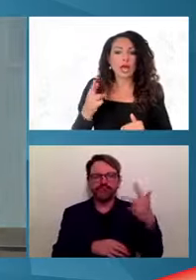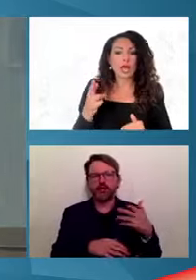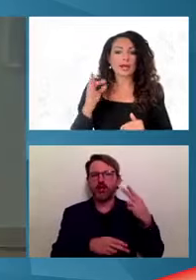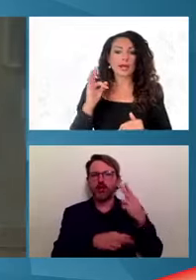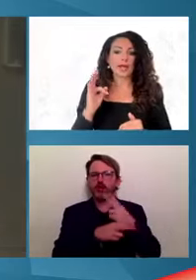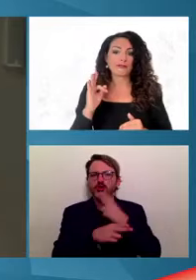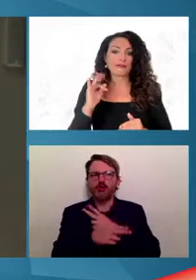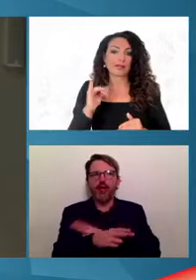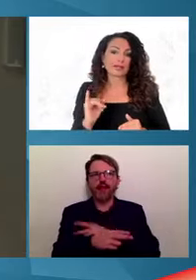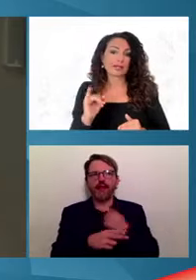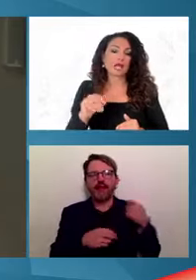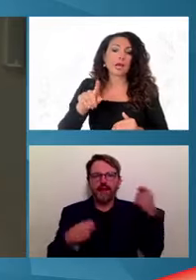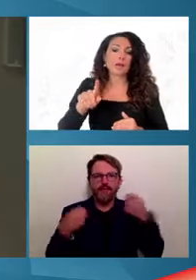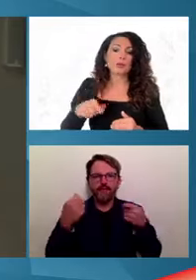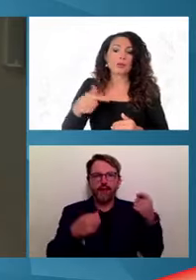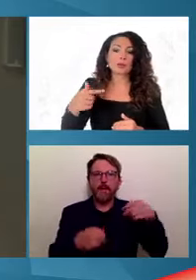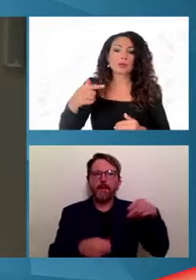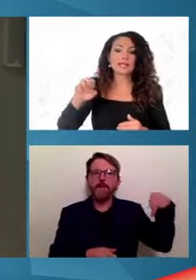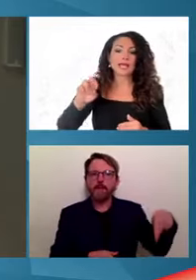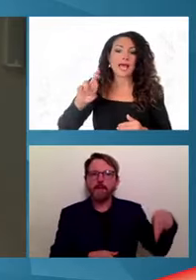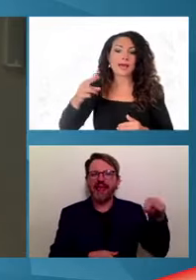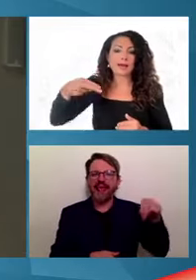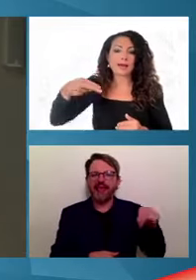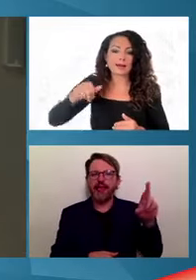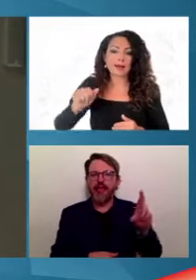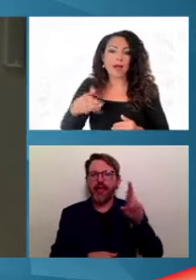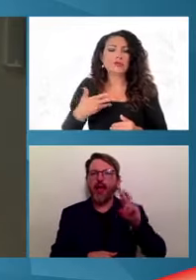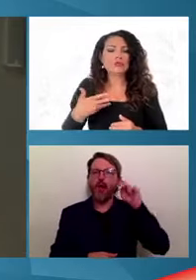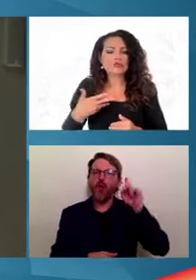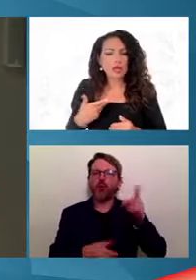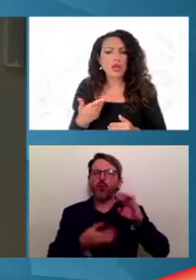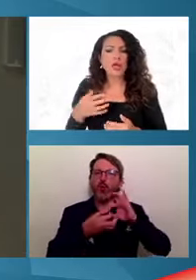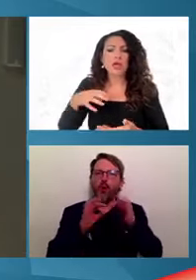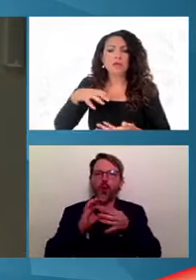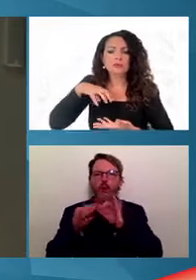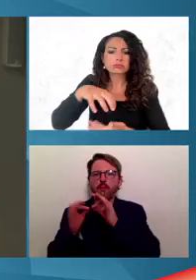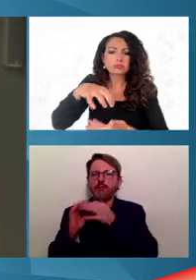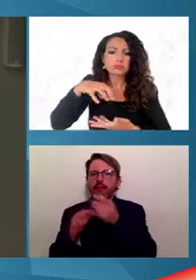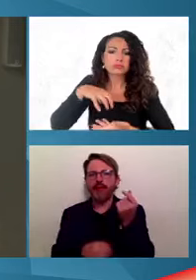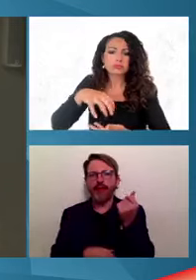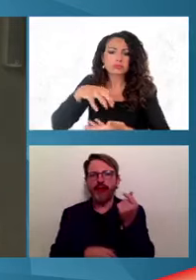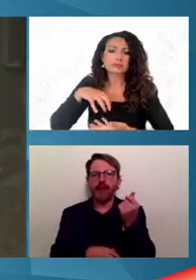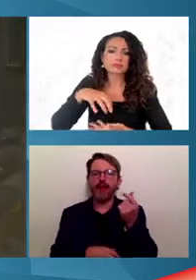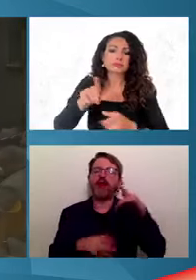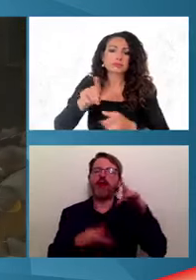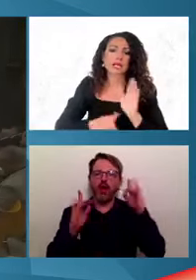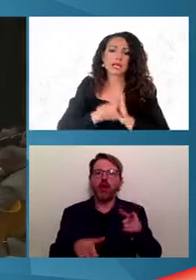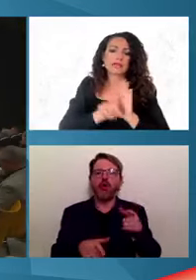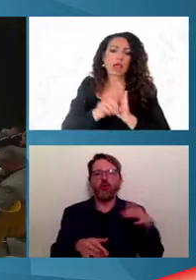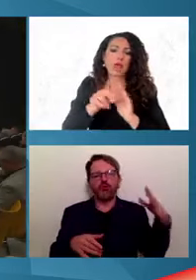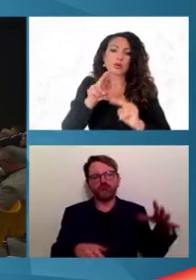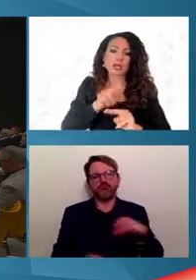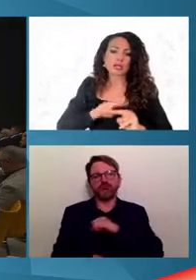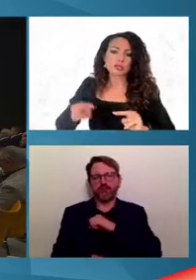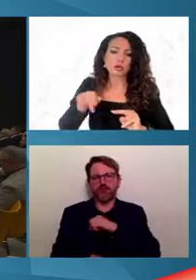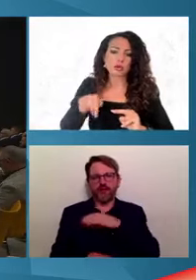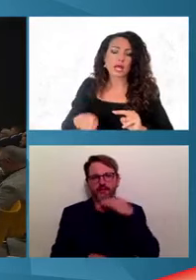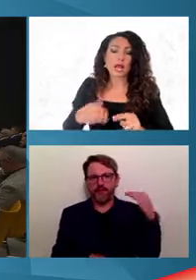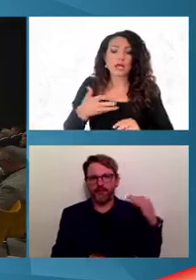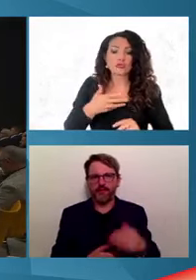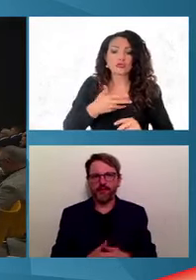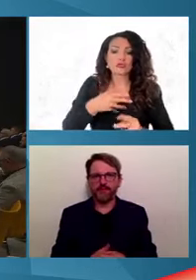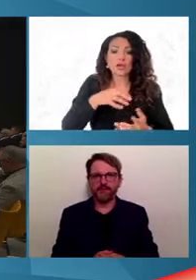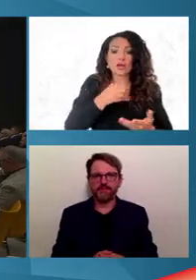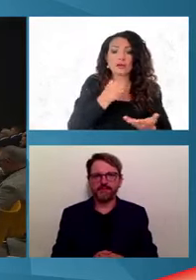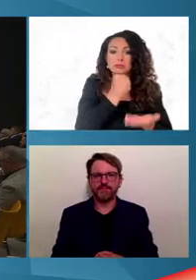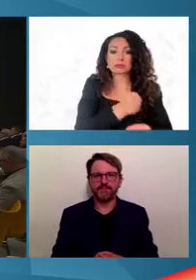Investitionen, PNRR, aber auch die Olympiagelder, all diese Themen. Das ist doch auch gelungen. Wir